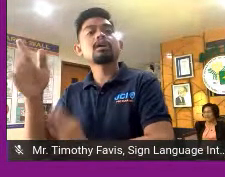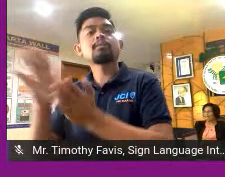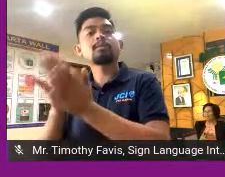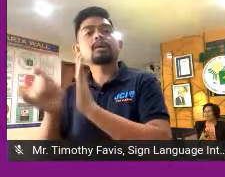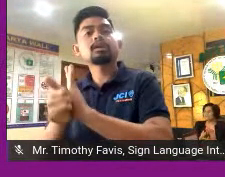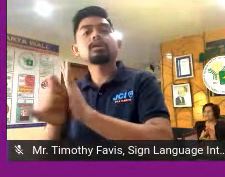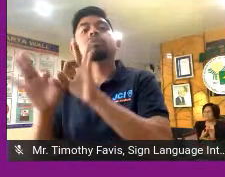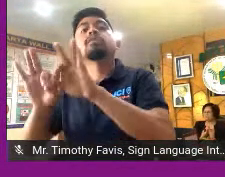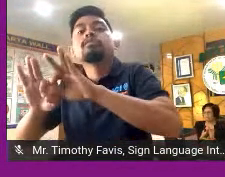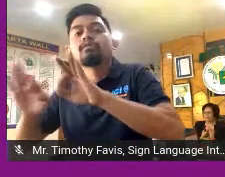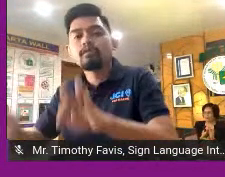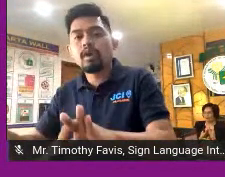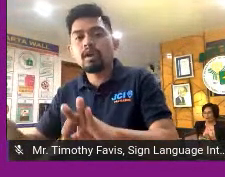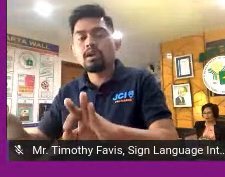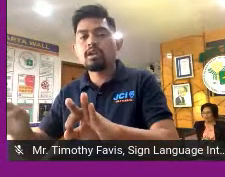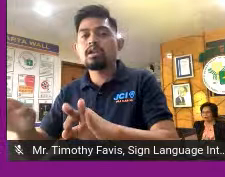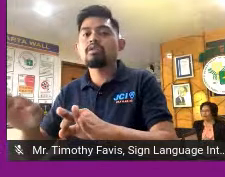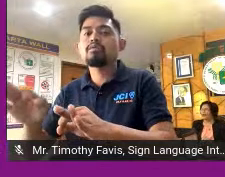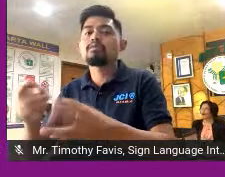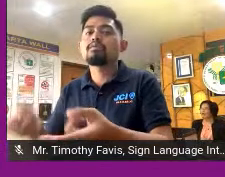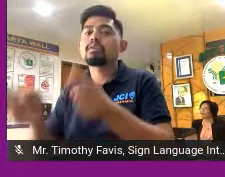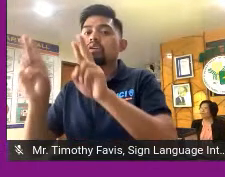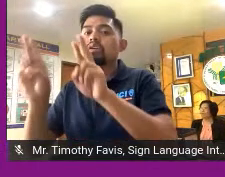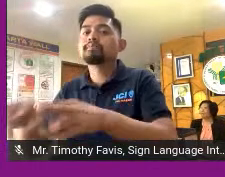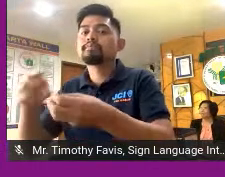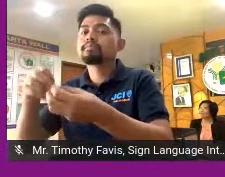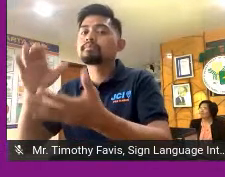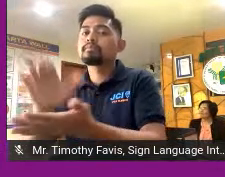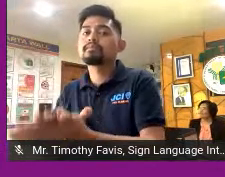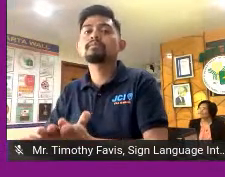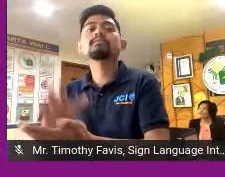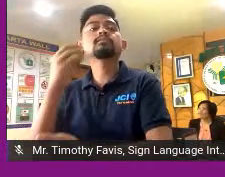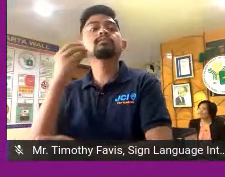participants. Because per our record, we have